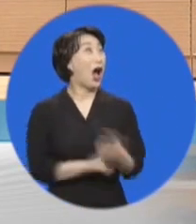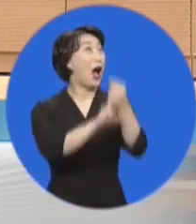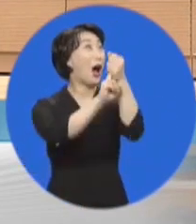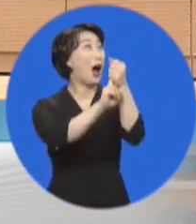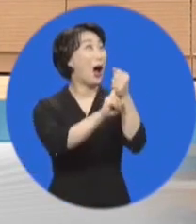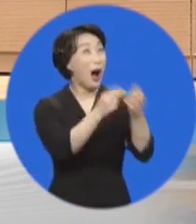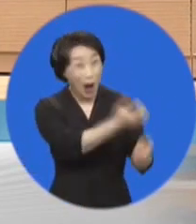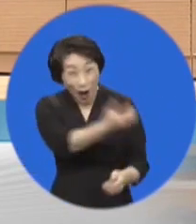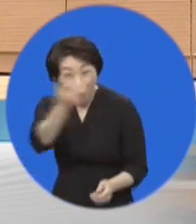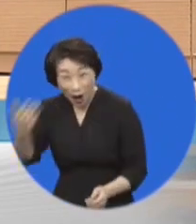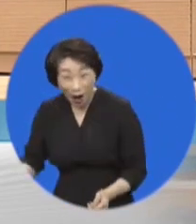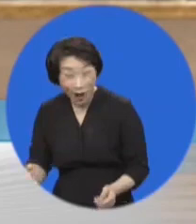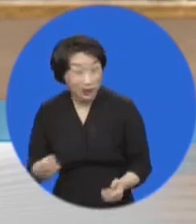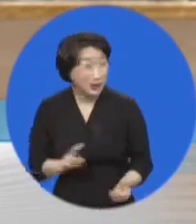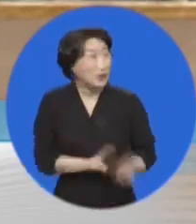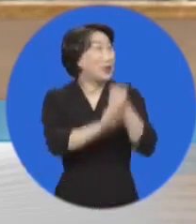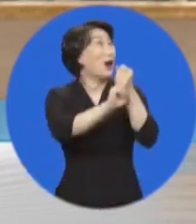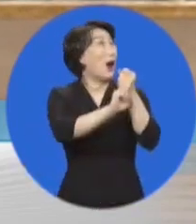이족이다!